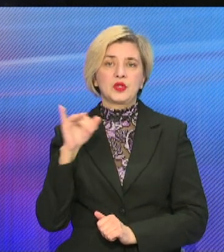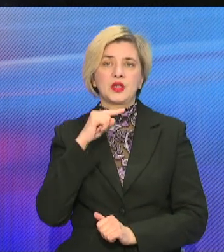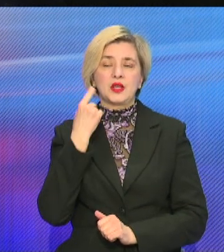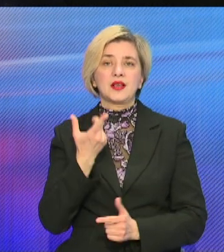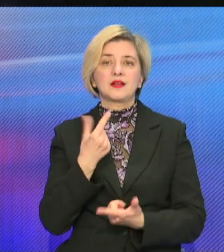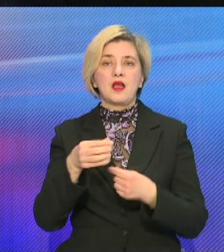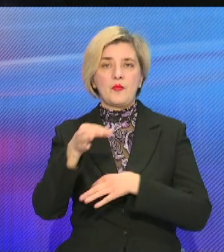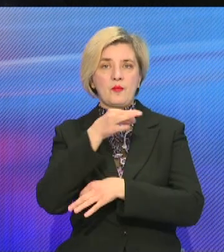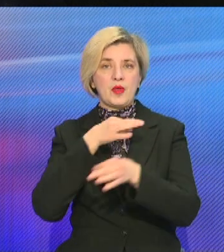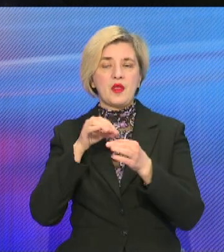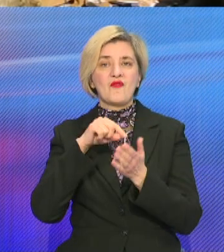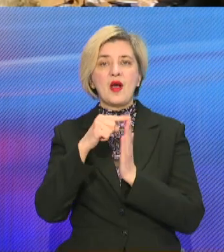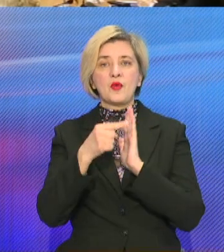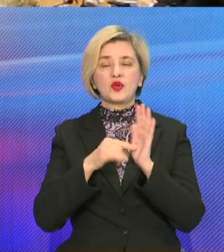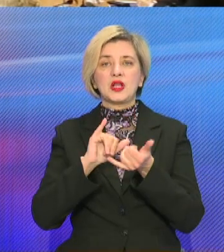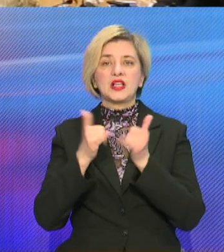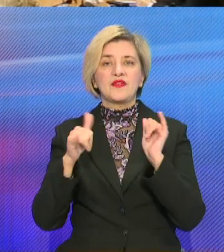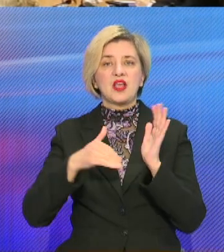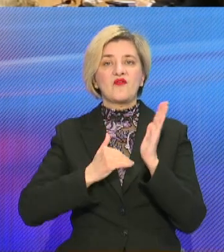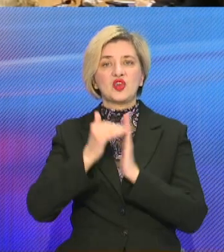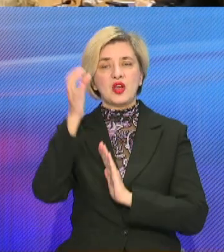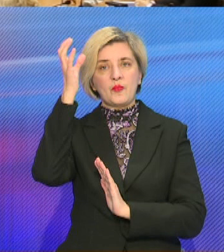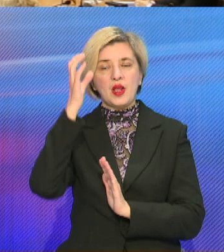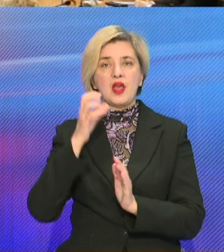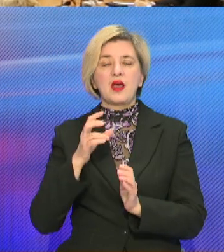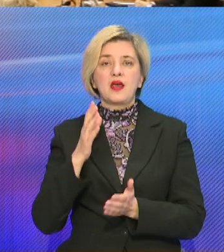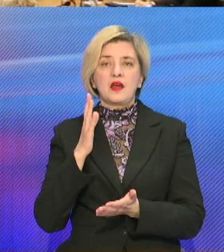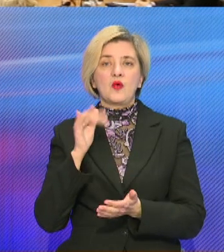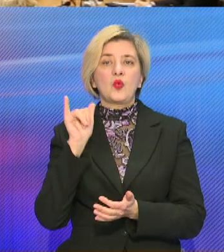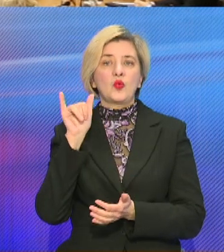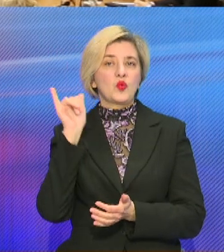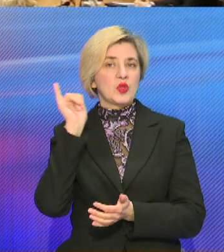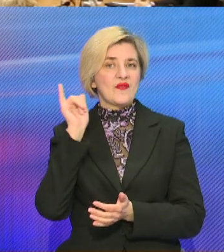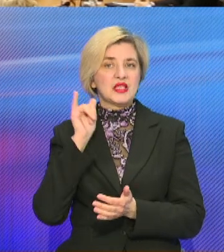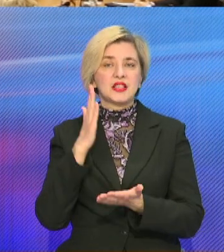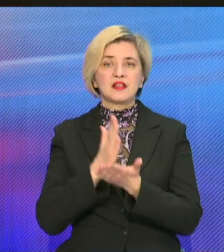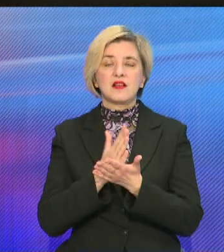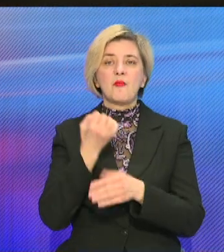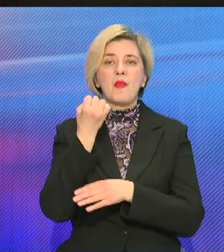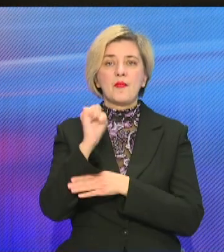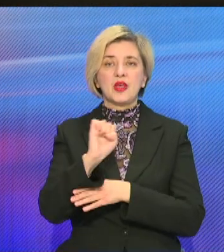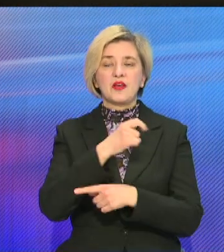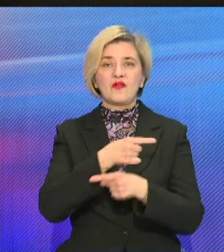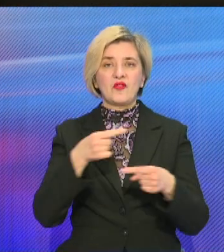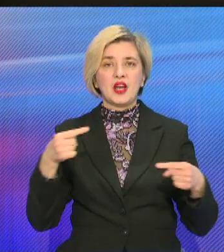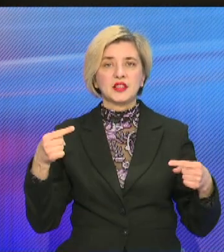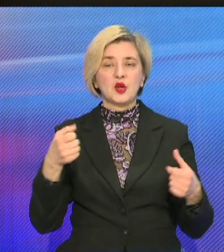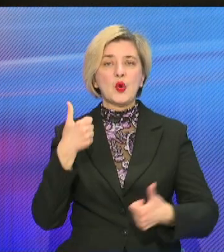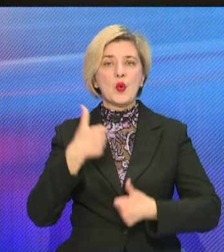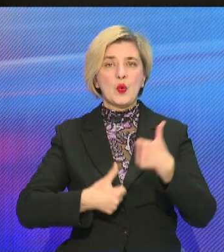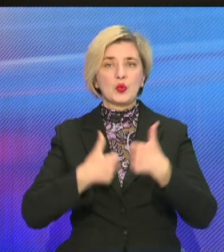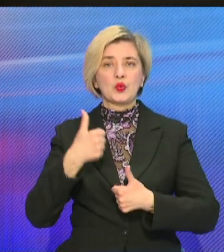розвиття вищої едукації. На рахунку купаловців шматлікі перемоги у галіні нових, а так само творчих конкурсах і спортивних